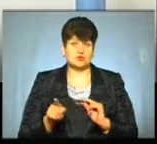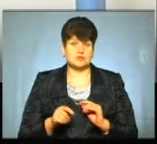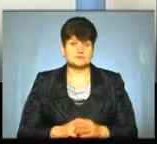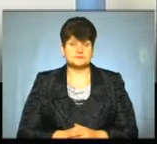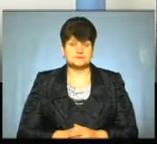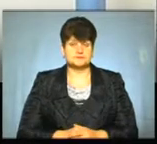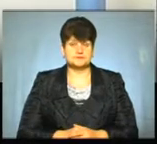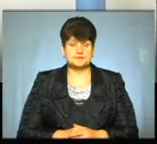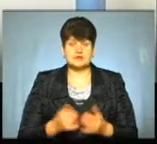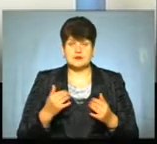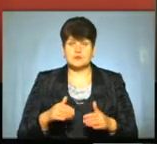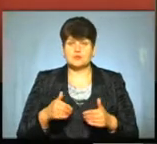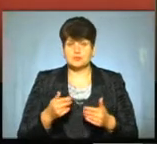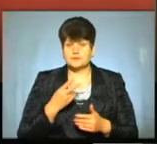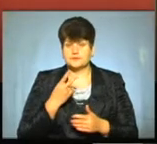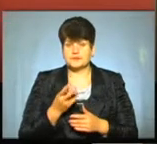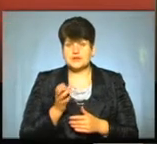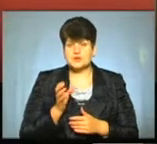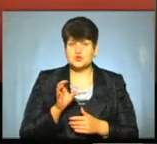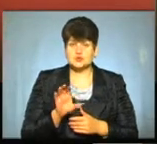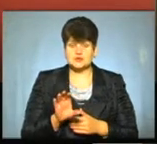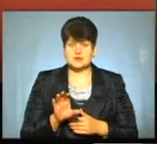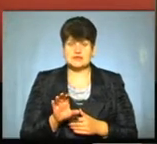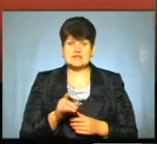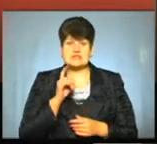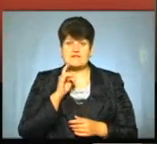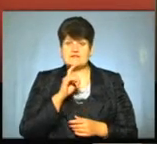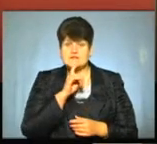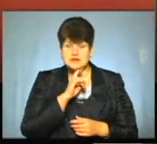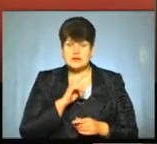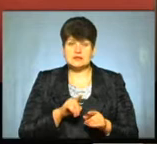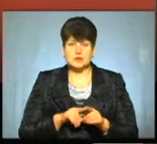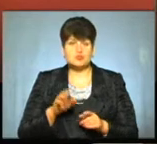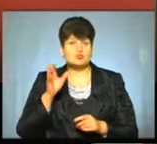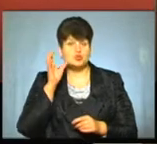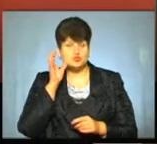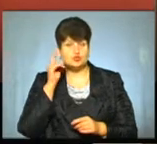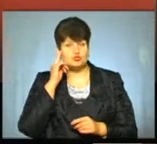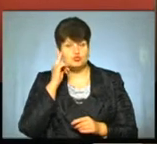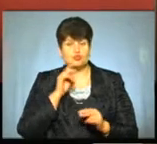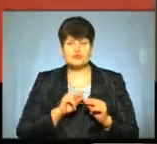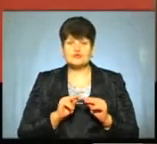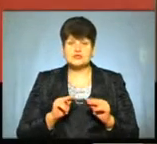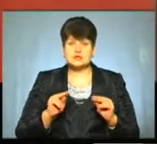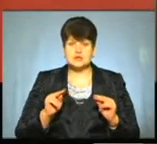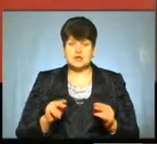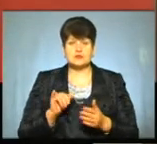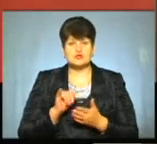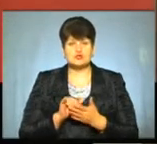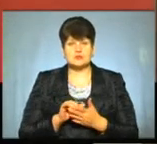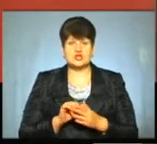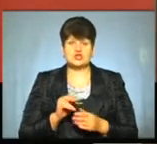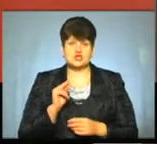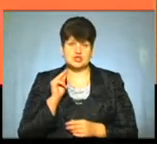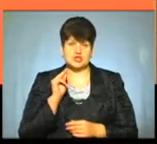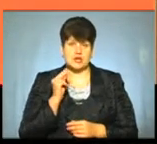досить швидко. Зараз пропоную переглянути сюжет наших колег з Вінниці, а також послухаємо думку вчителів Сум та